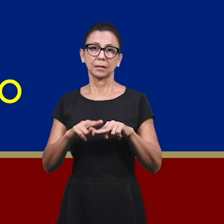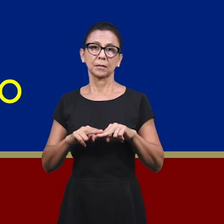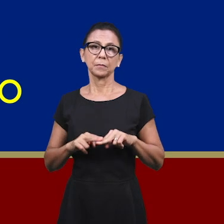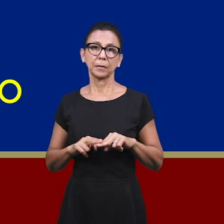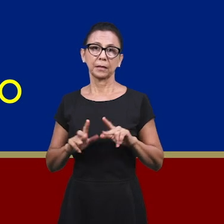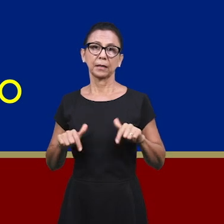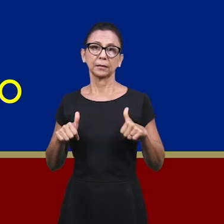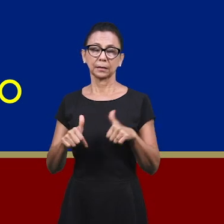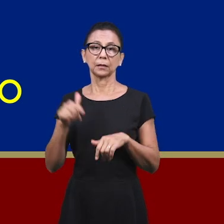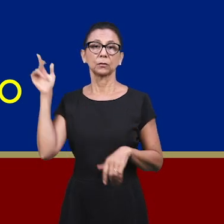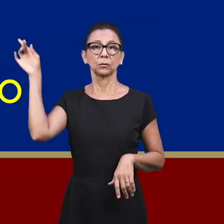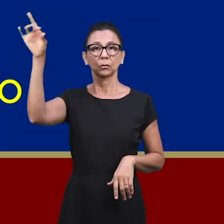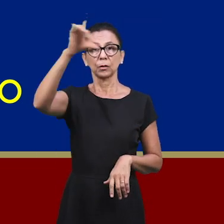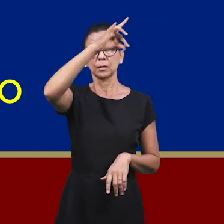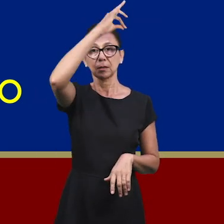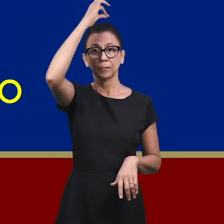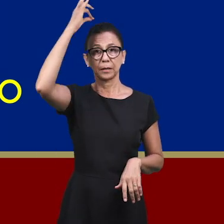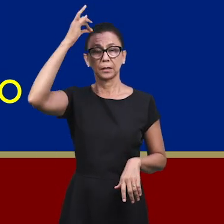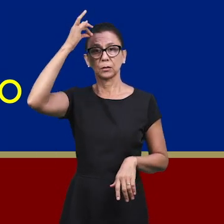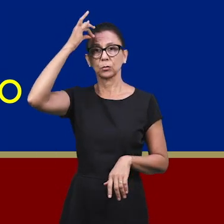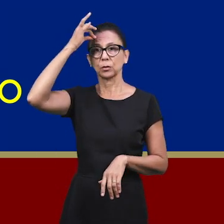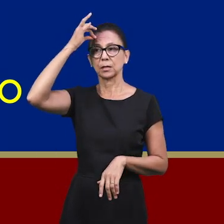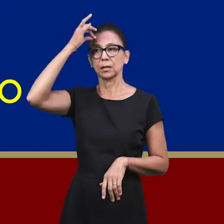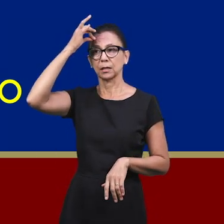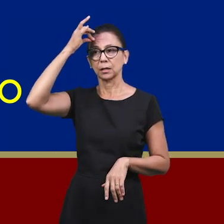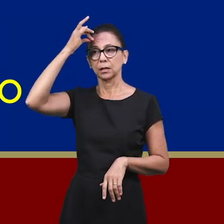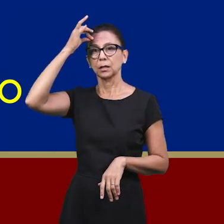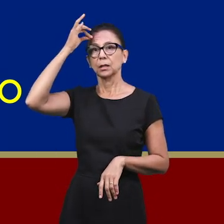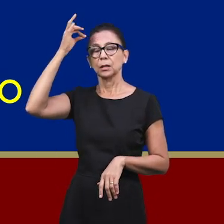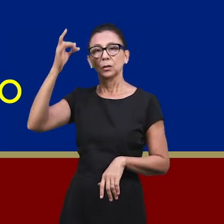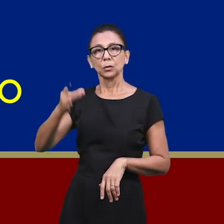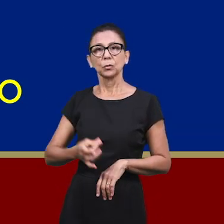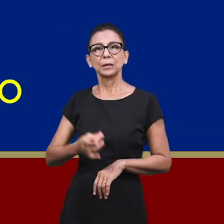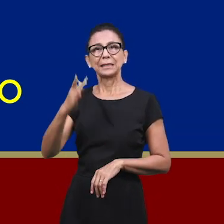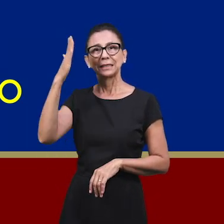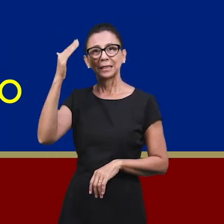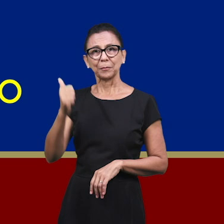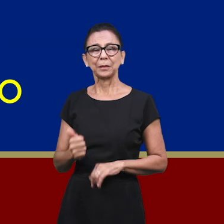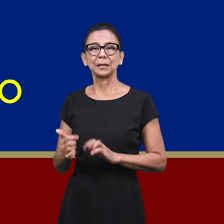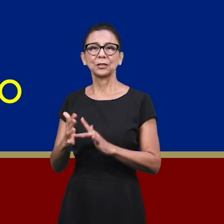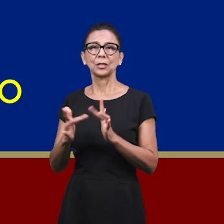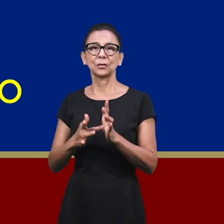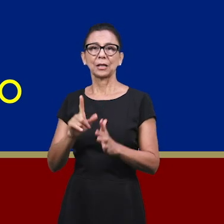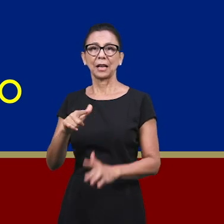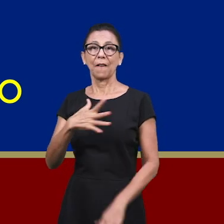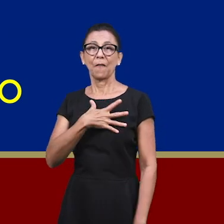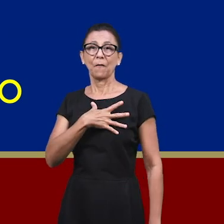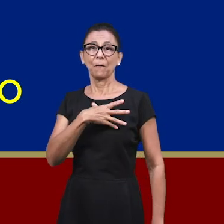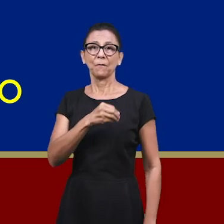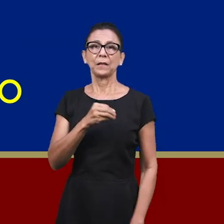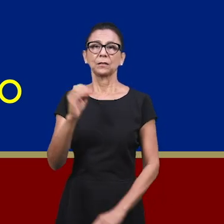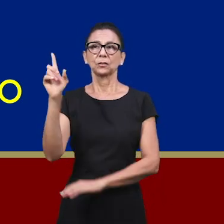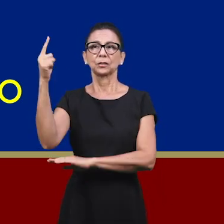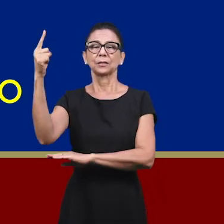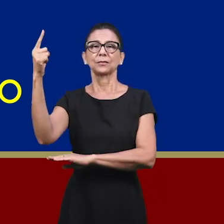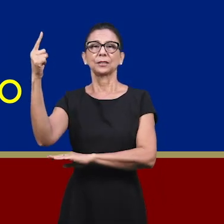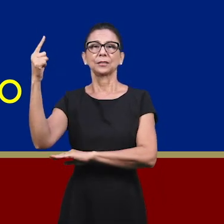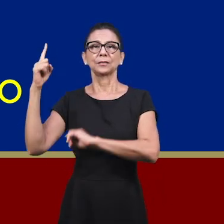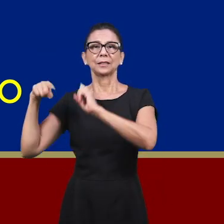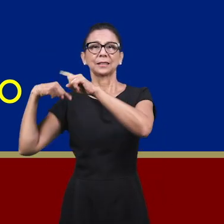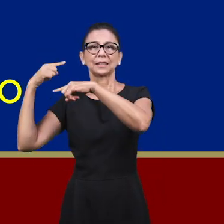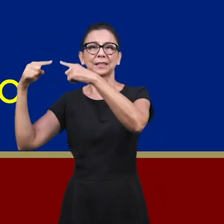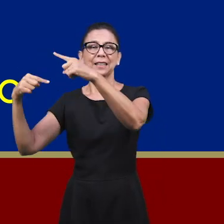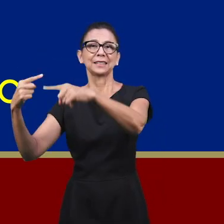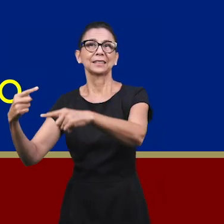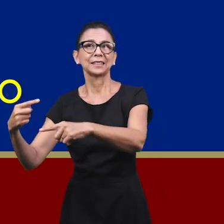il a identifié Jésus prophétiquement comme le fils de David. Par conséquent, il a